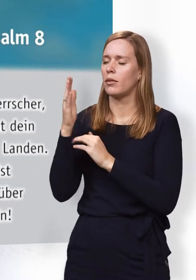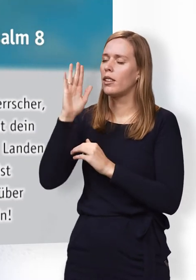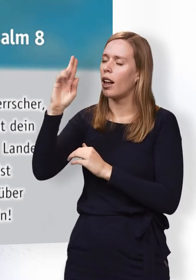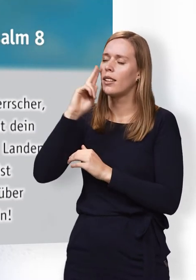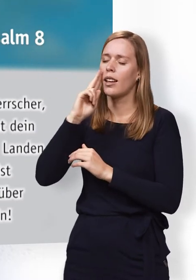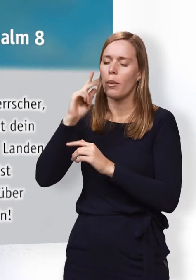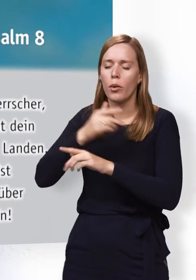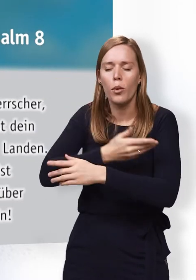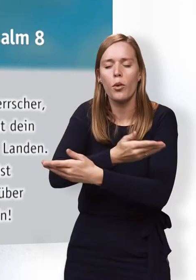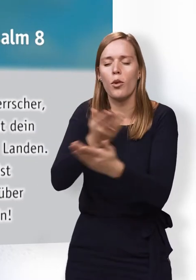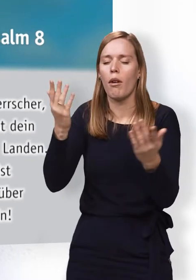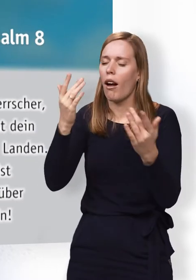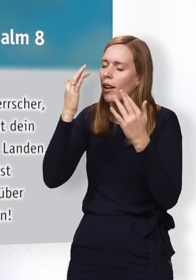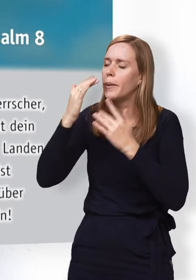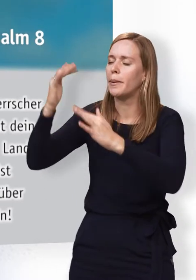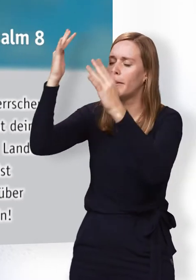in allen Landen.